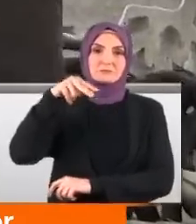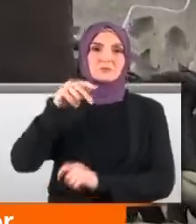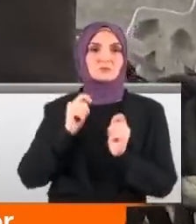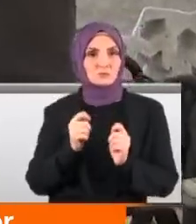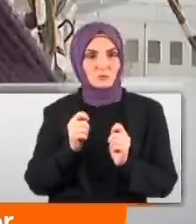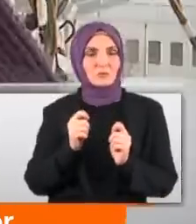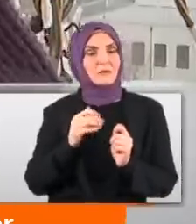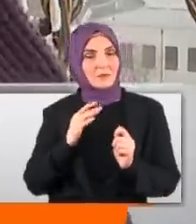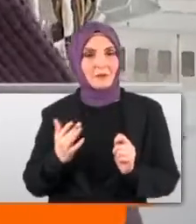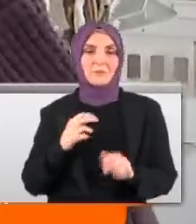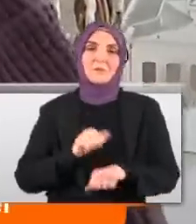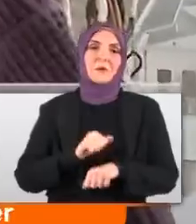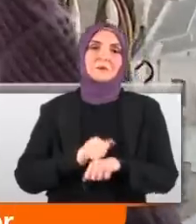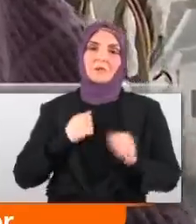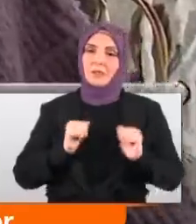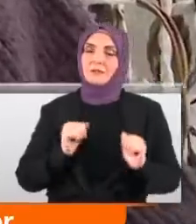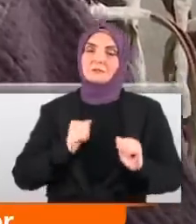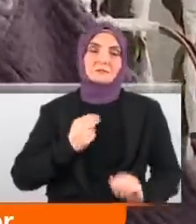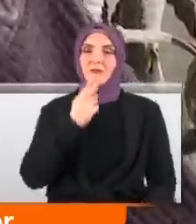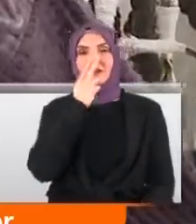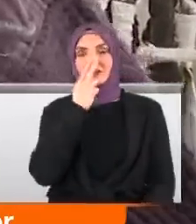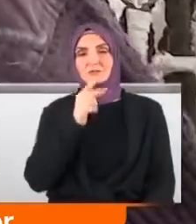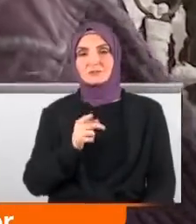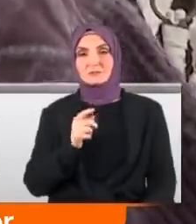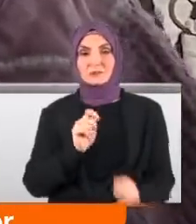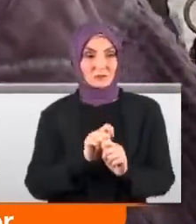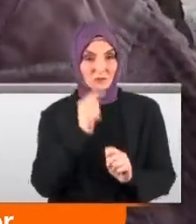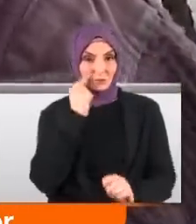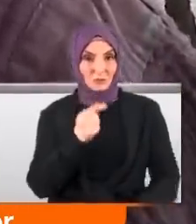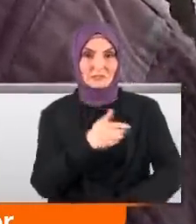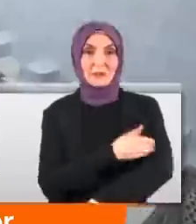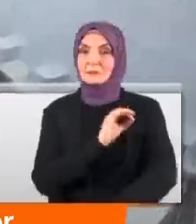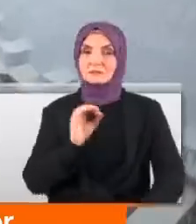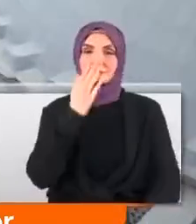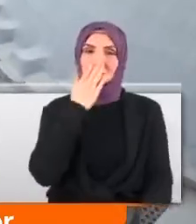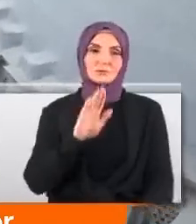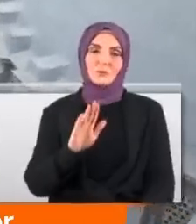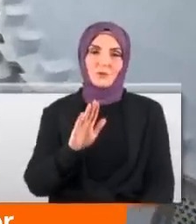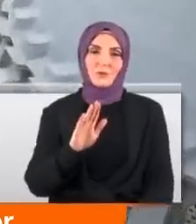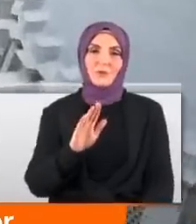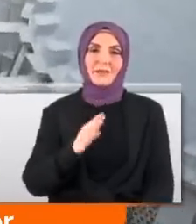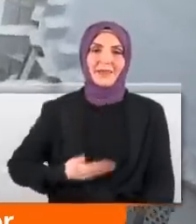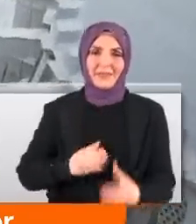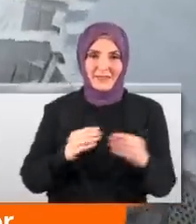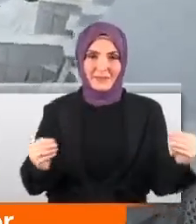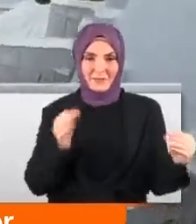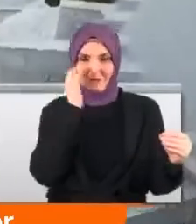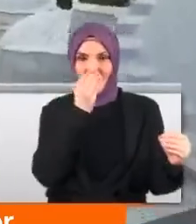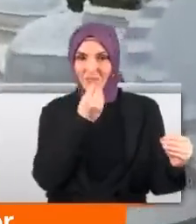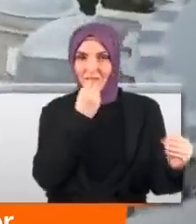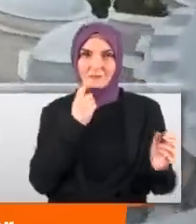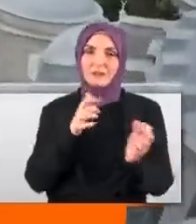maşallah antrenmandayız. Zahmetsiz olmuyor aslında. Ekmeği bile çiğnemeden yutamazsınız. Soğuk olacak, sıcak olacak, yokuş